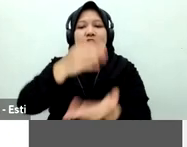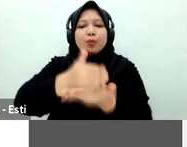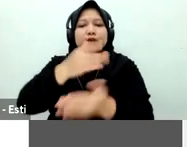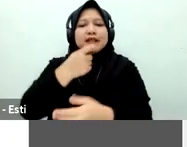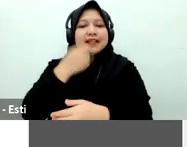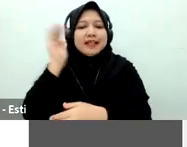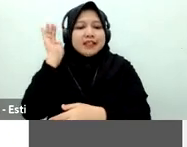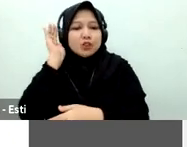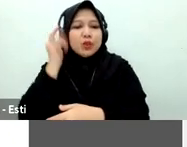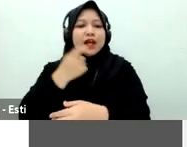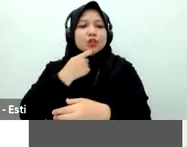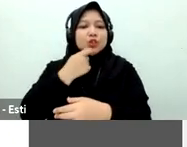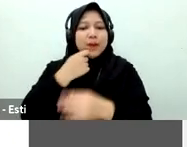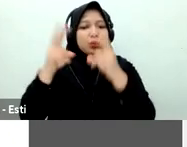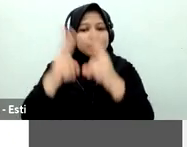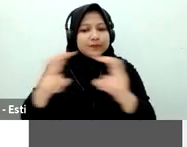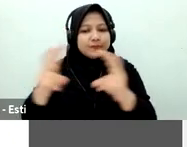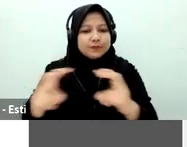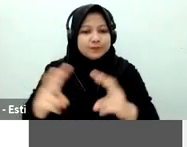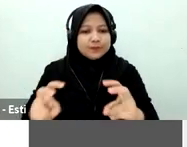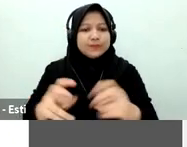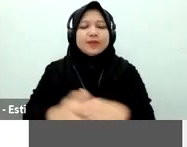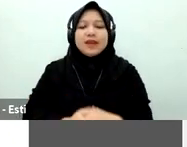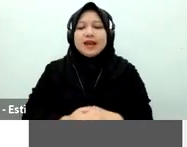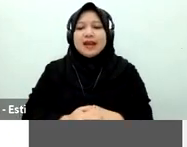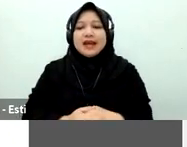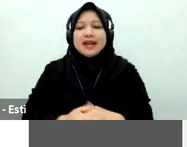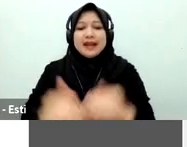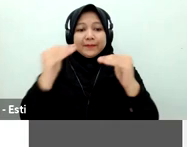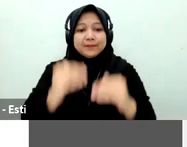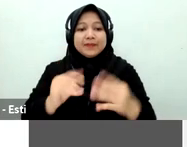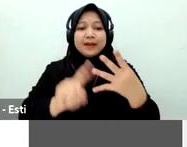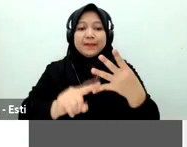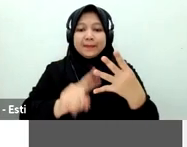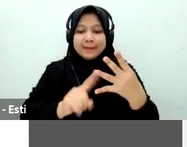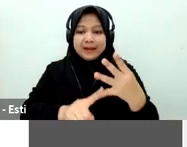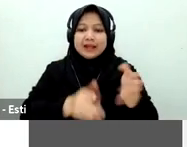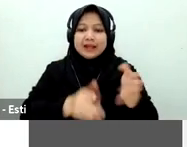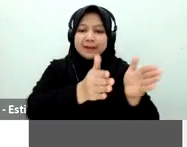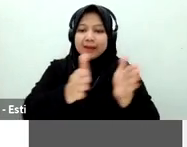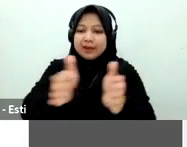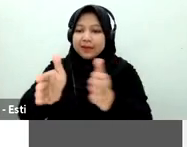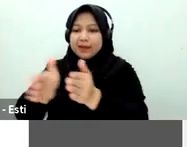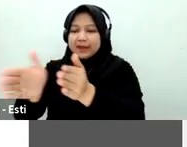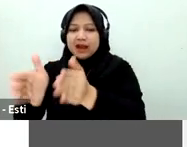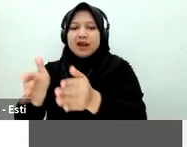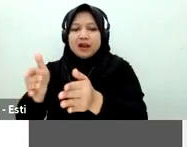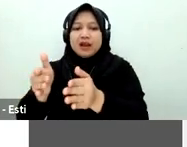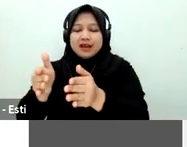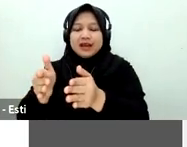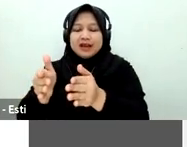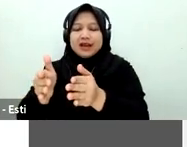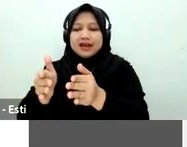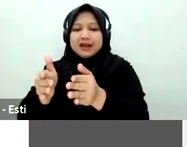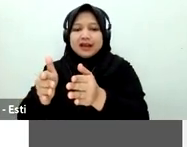itu lalu berikutnya kami mengkonfirmasi para pihak tim menghadapkan jadi kalau di masyarakat